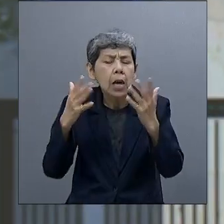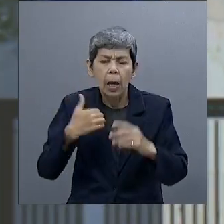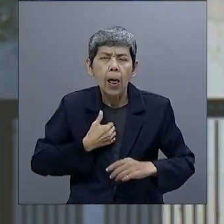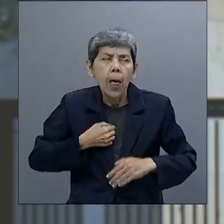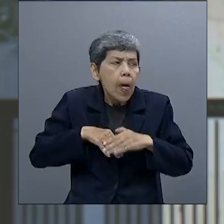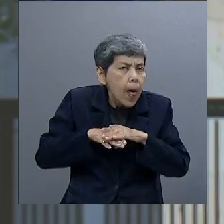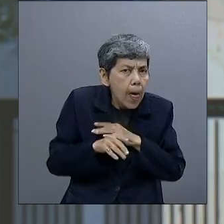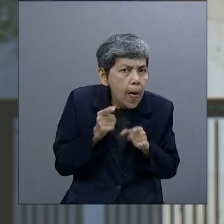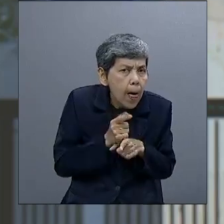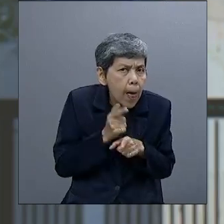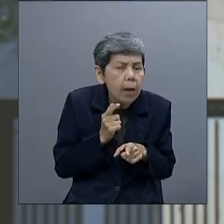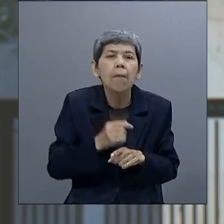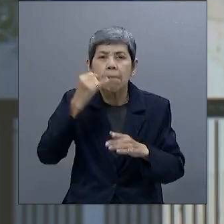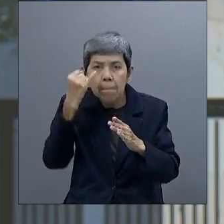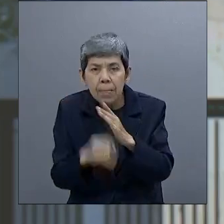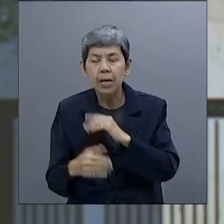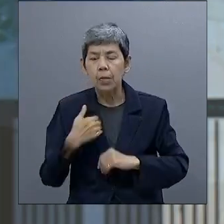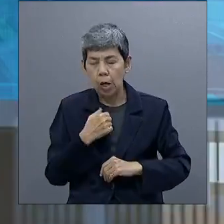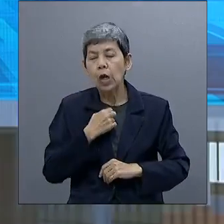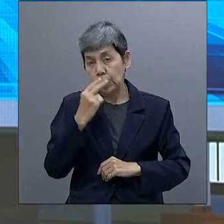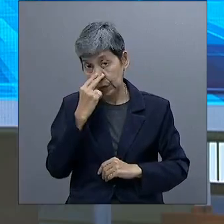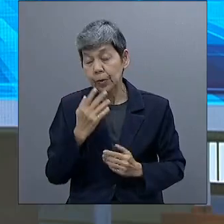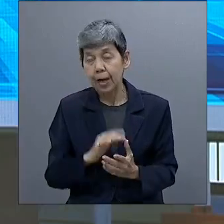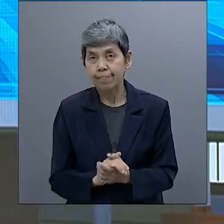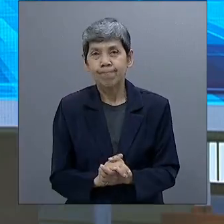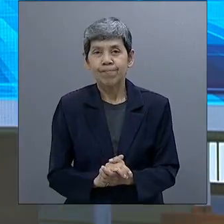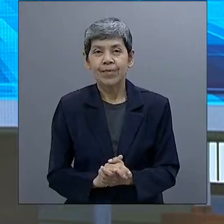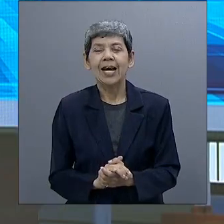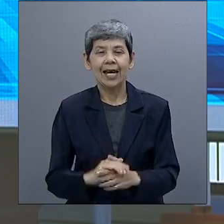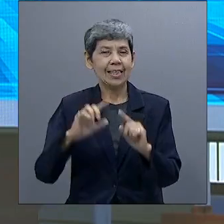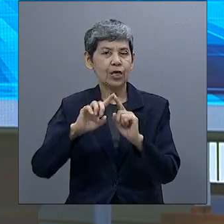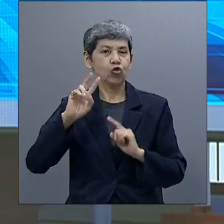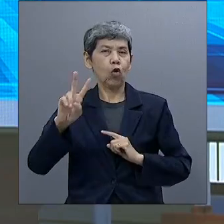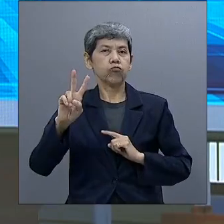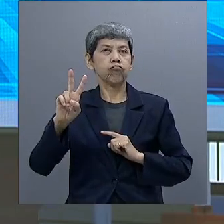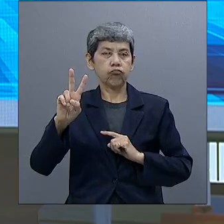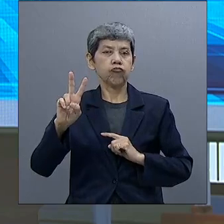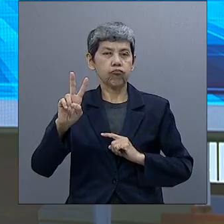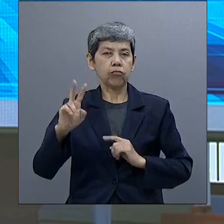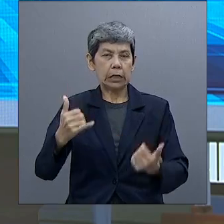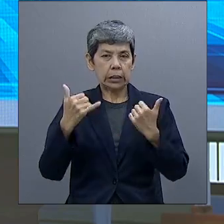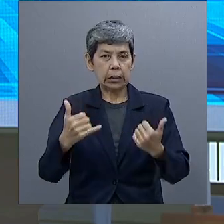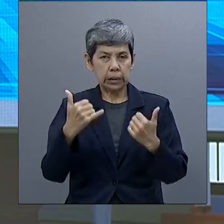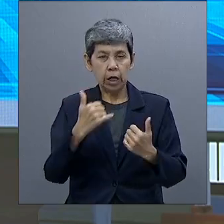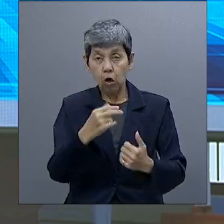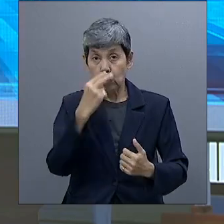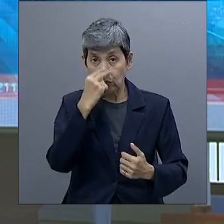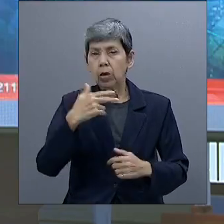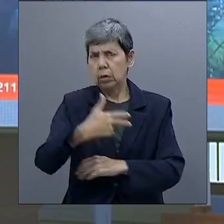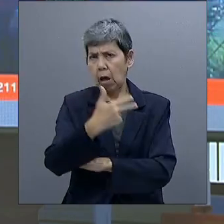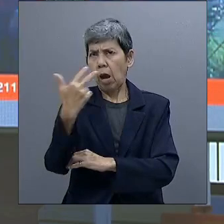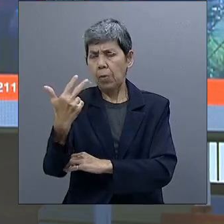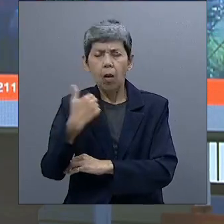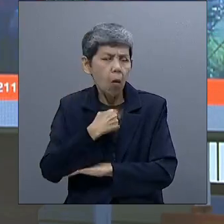มีความผิดด้วยเช่นเดียวกันเดี๋ยวเรื่องนี้ตามต่อนะคะเอาล่ะคุณผู้ชมขาป้ายที่2ในวันนี้ค่ะเป็นอีกหนึ่งเรื่องที่ไทย PBS